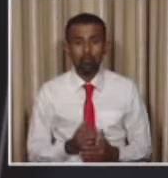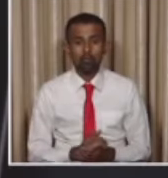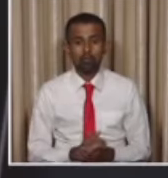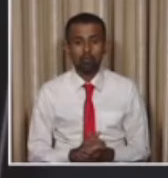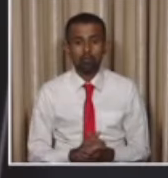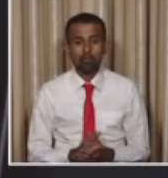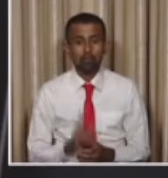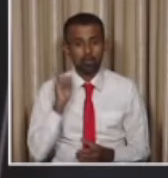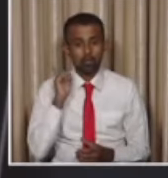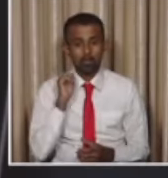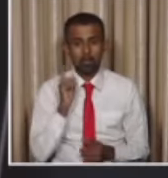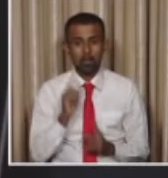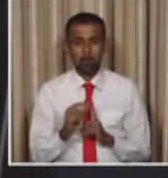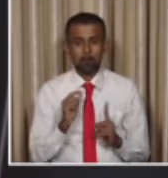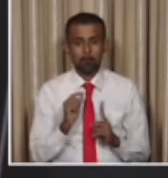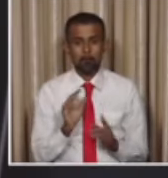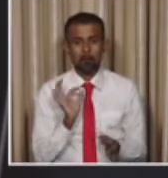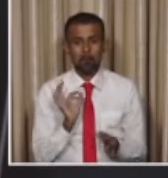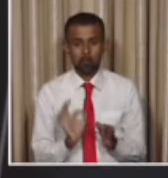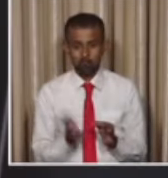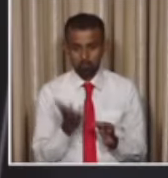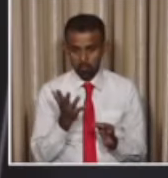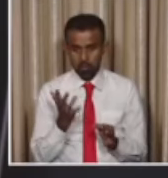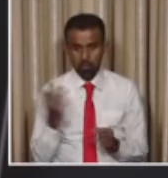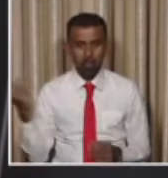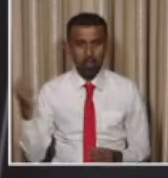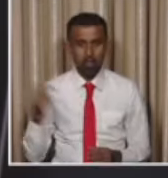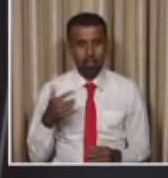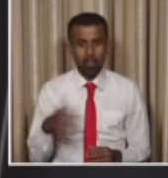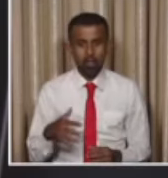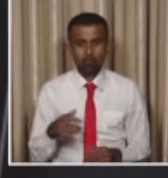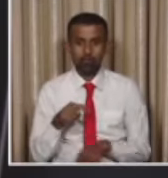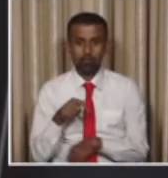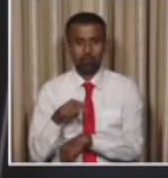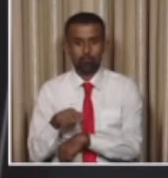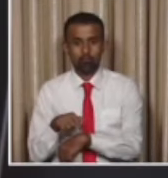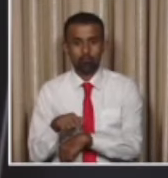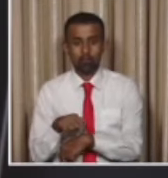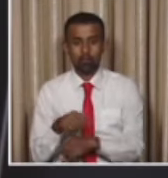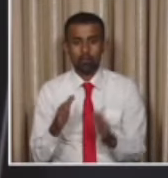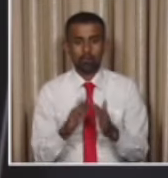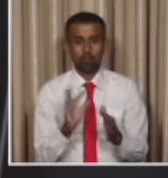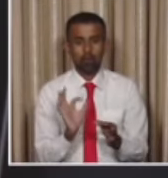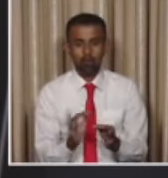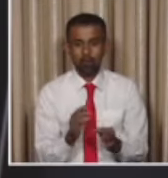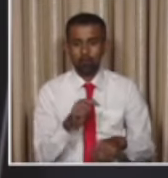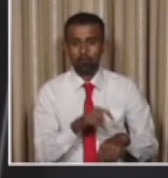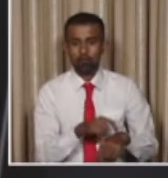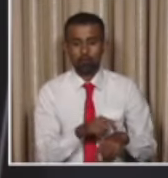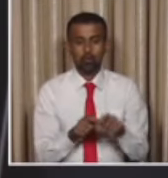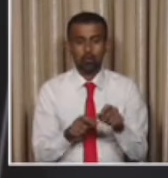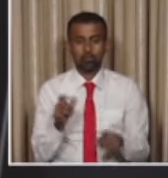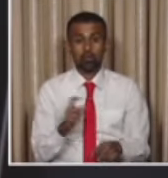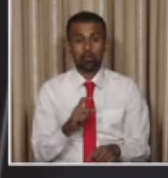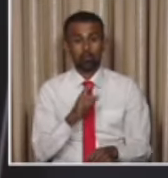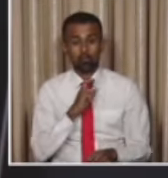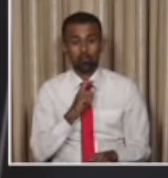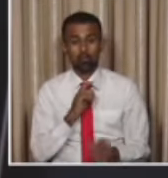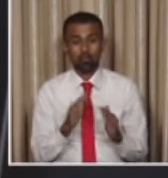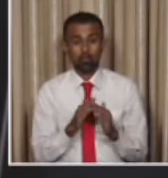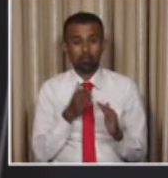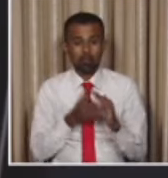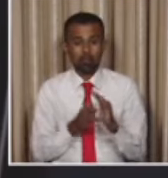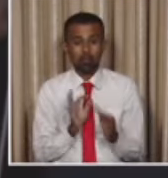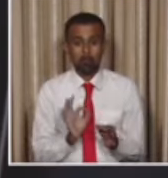එදා තමුන්නාසලා මේ පාර්ලිමේන්තුව ගිනි තියෙන ඇවිල්ලි වෙල ගහනකොට මේවා ගෙවල් ගිනි තියෙනකොට මිනිස්සු මරලා තෝනි දිරි වෙල ගෙවල්